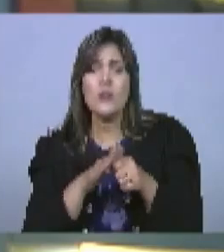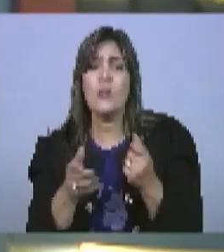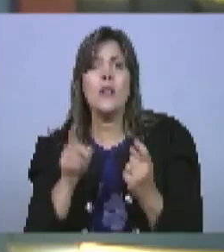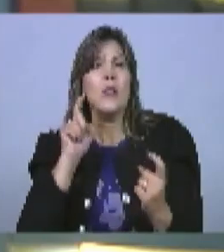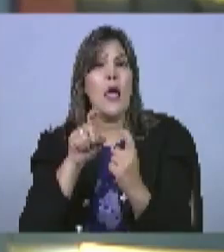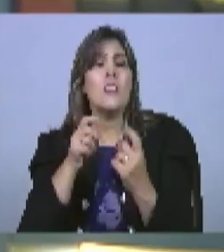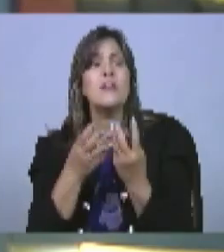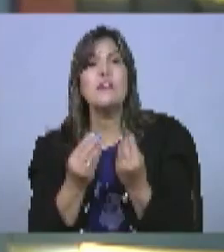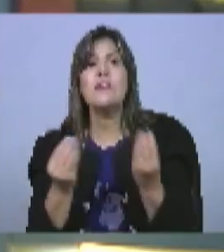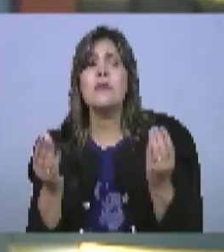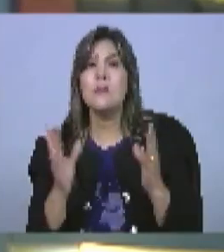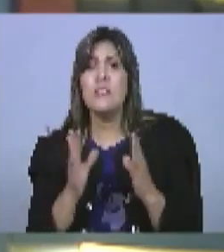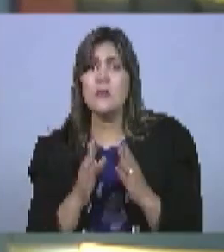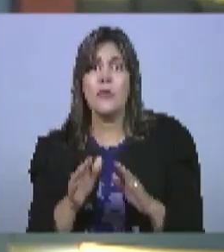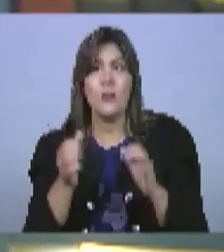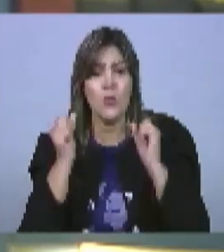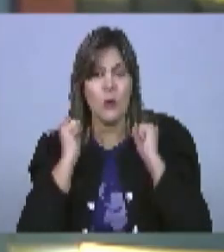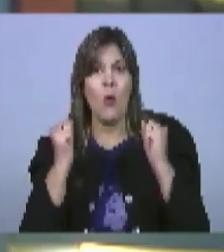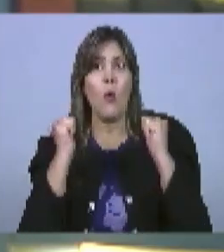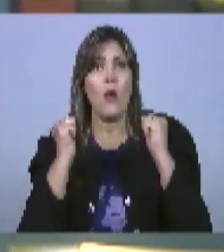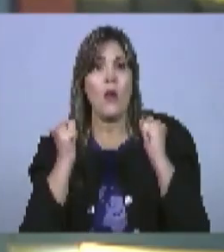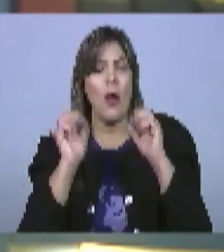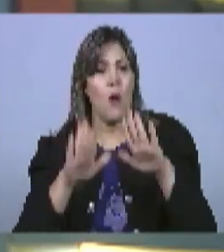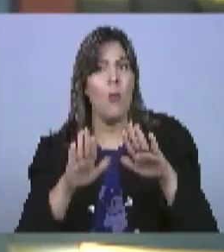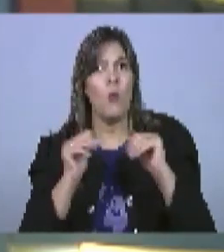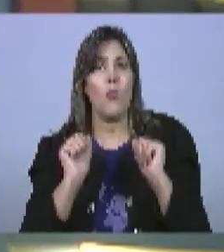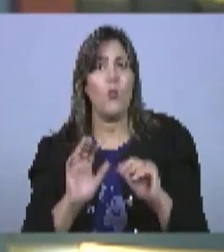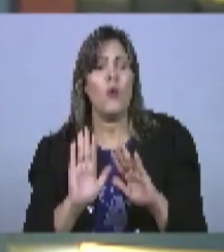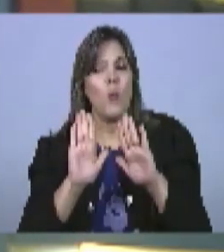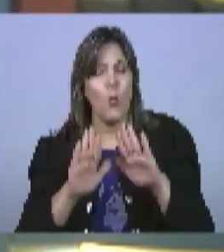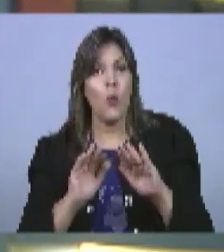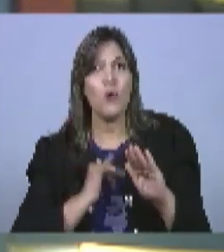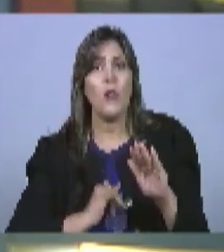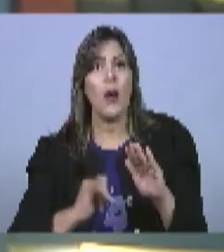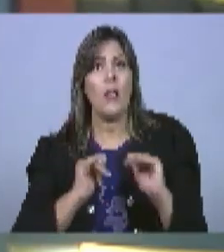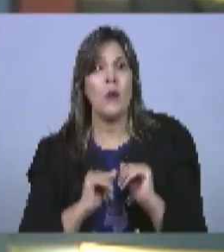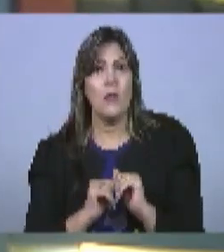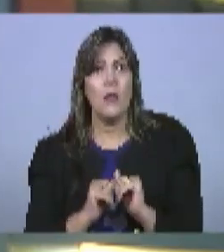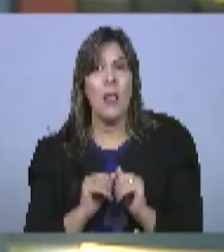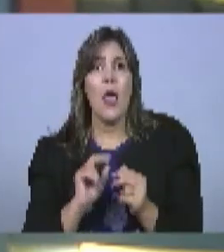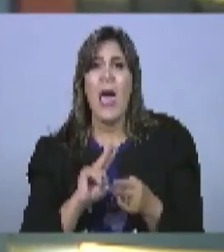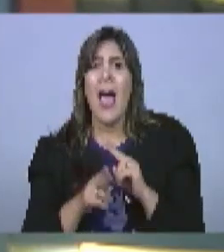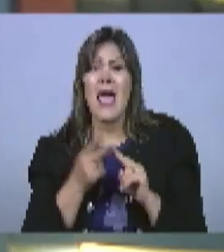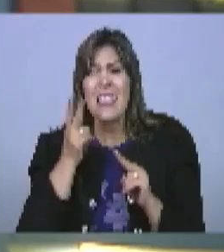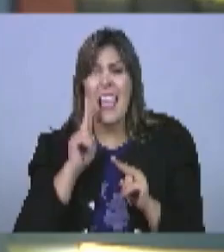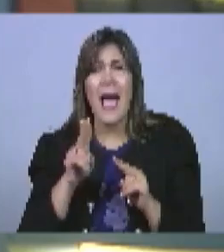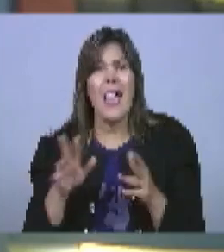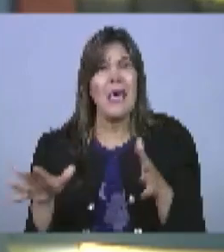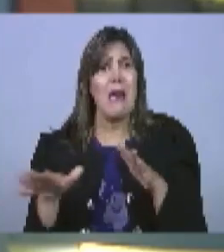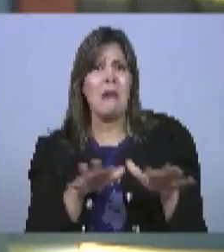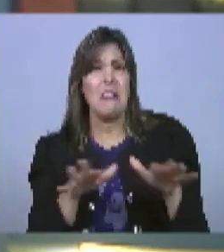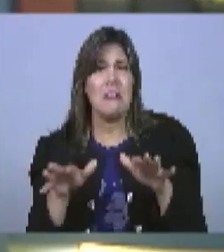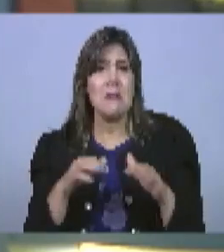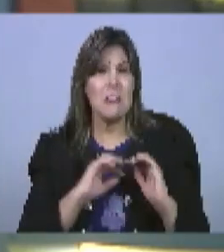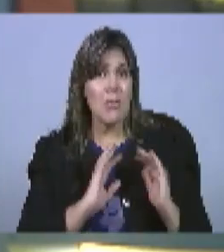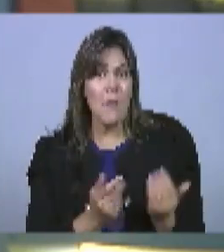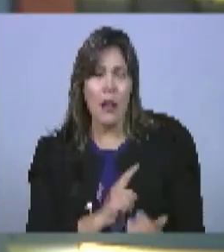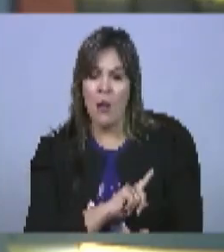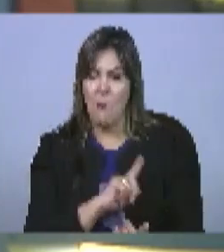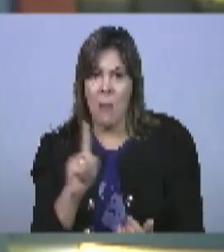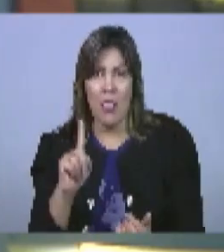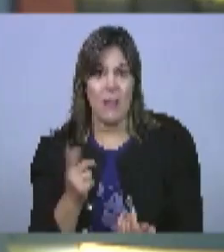تحديات كثيره ولا تزال باقيه يبقى اذا ليس مشهد ولا موقف ولا فكره هتهز الايمان